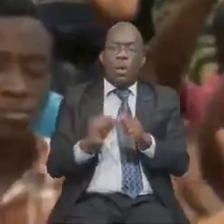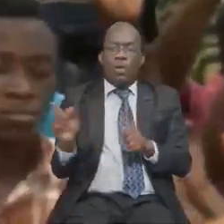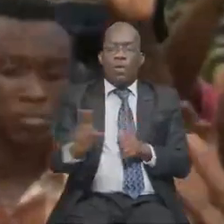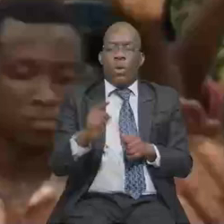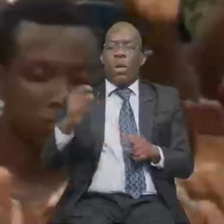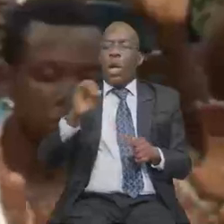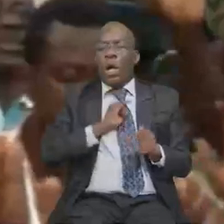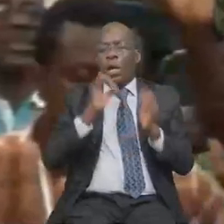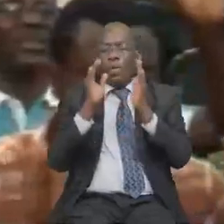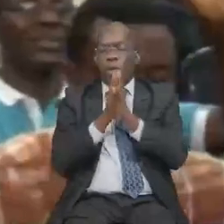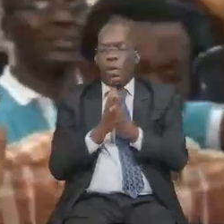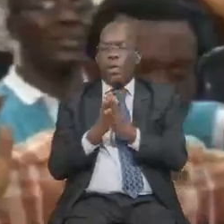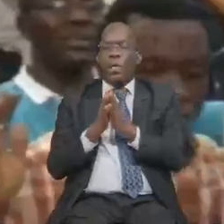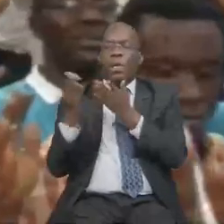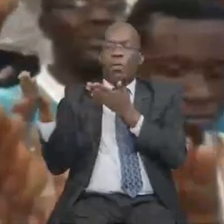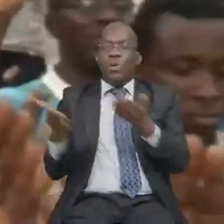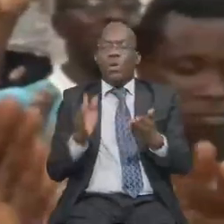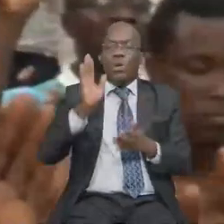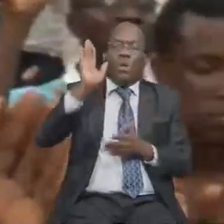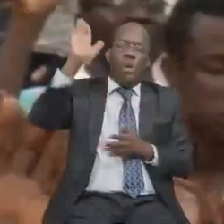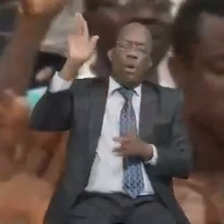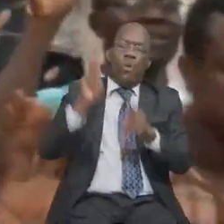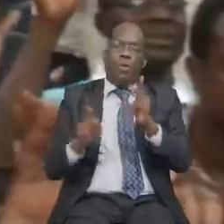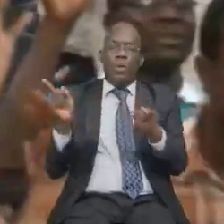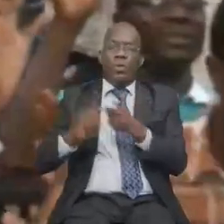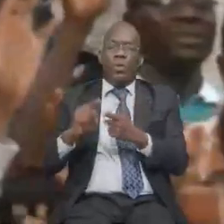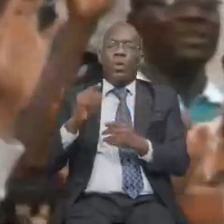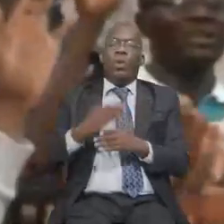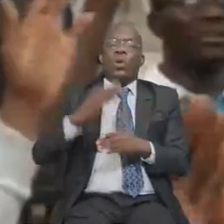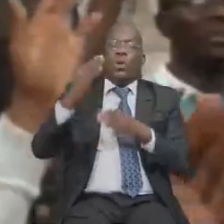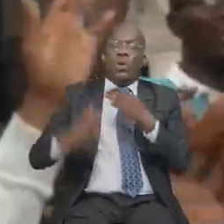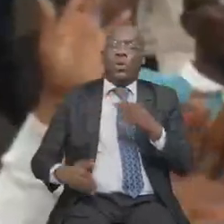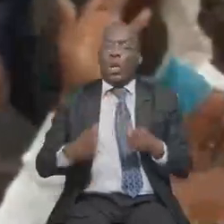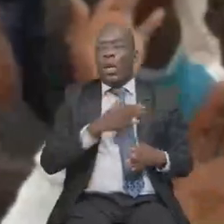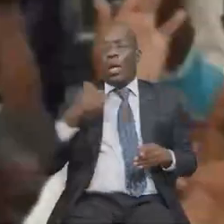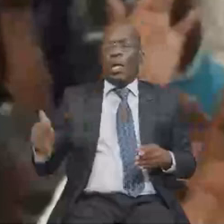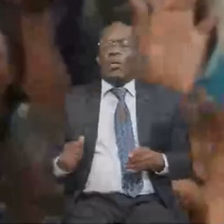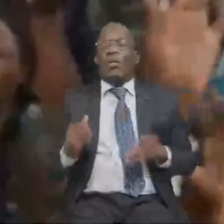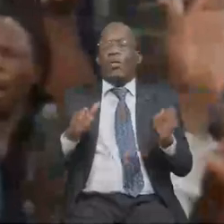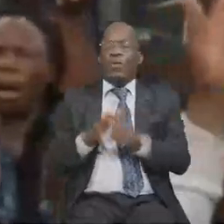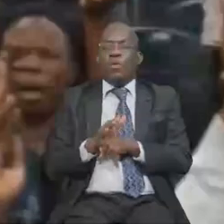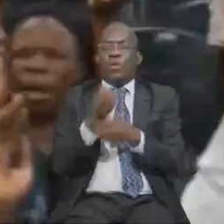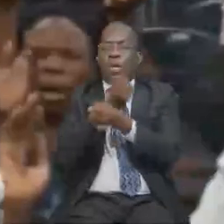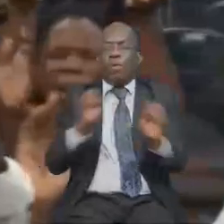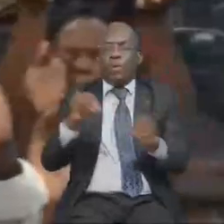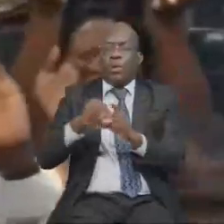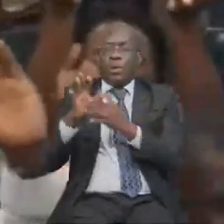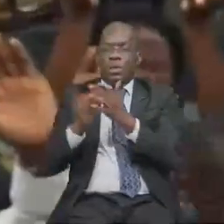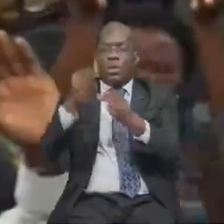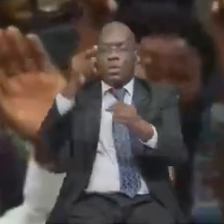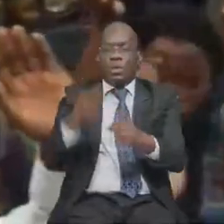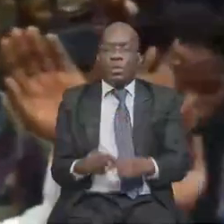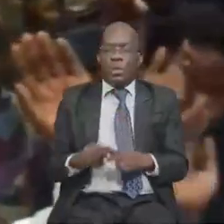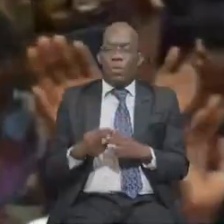peuple dans le salut total plein au nom de Jésus.